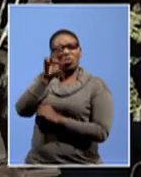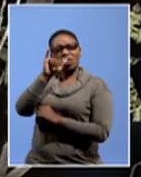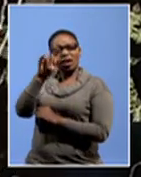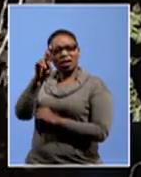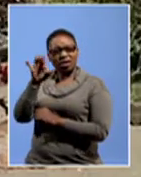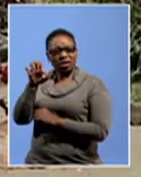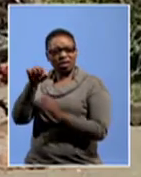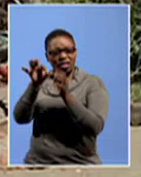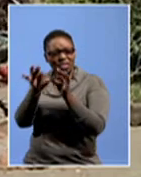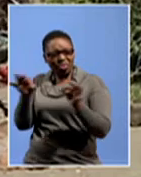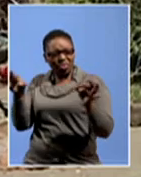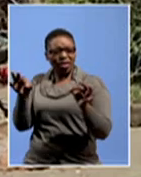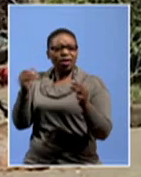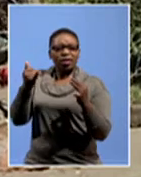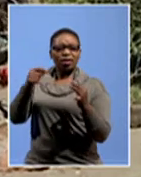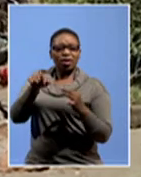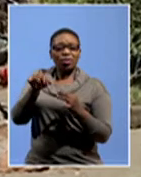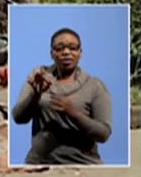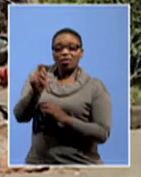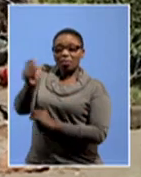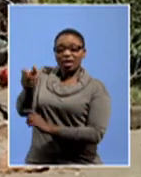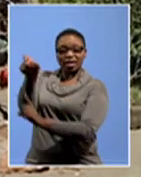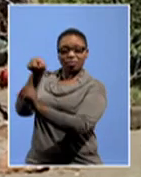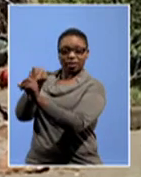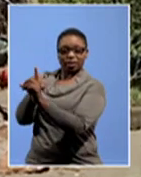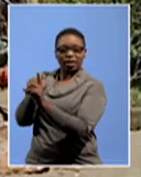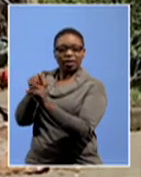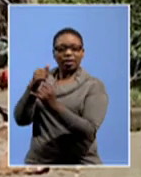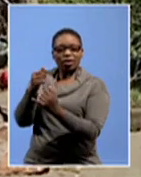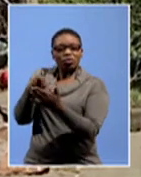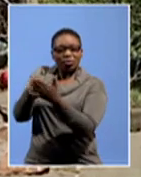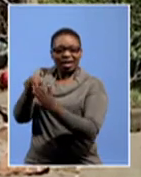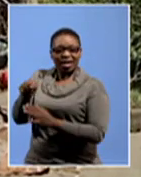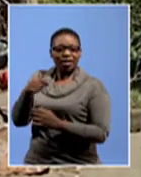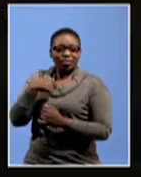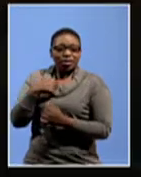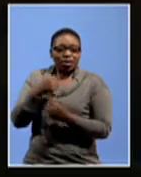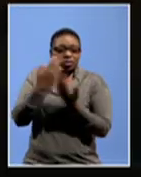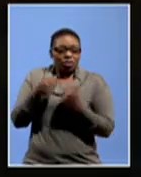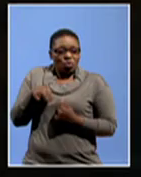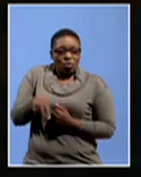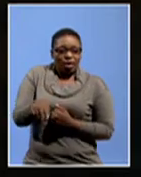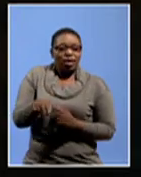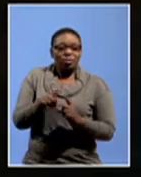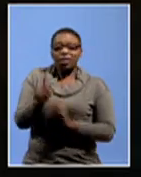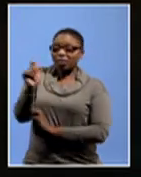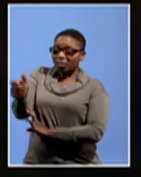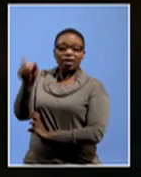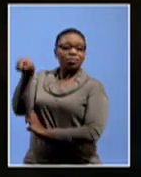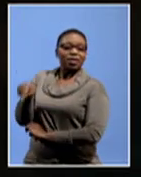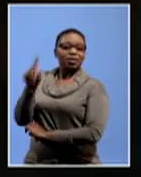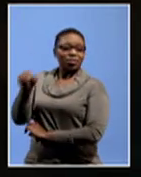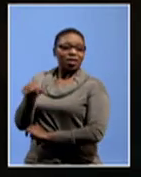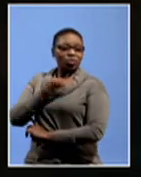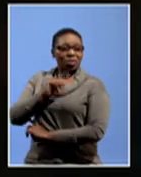maar is ou draad. Dan moet jy nog betalen wat die stukkie draad vir jou bring, want ek kan nie draad loop haal, ek moet betaal uit die geldjie